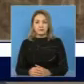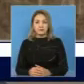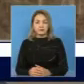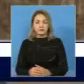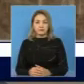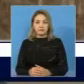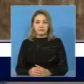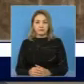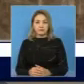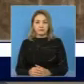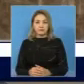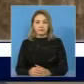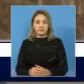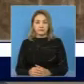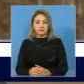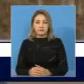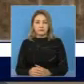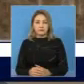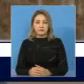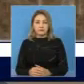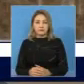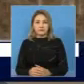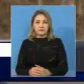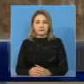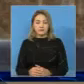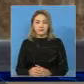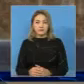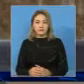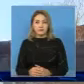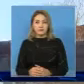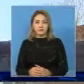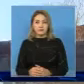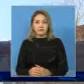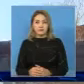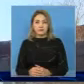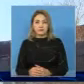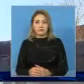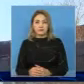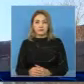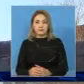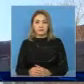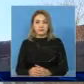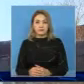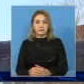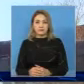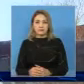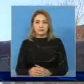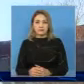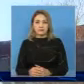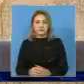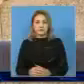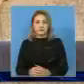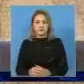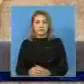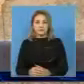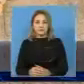бақыт табар ақын ойдан бәлкім, асылды жоғалтып ап пейін іздеп кешігіп жүресің ғой қайран